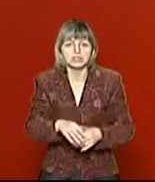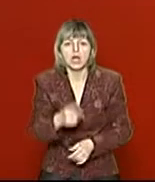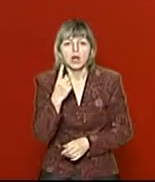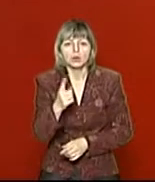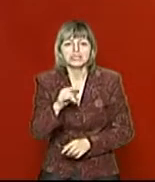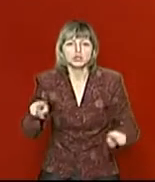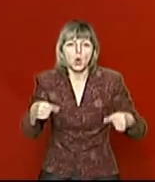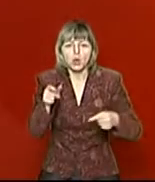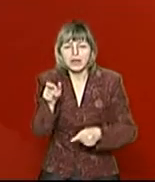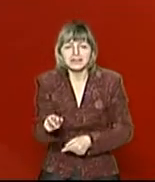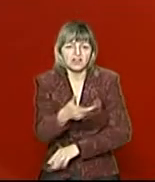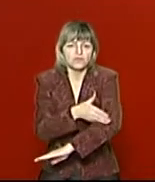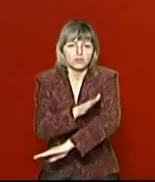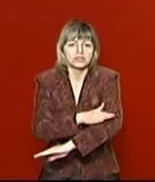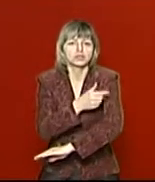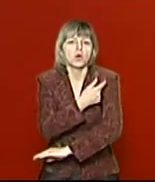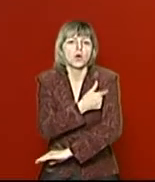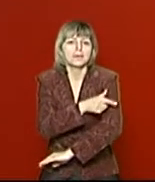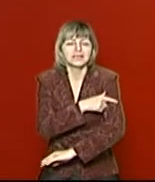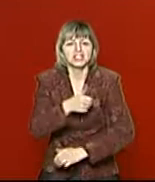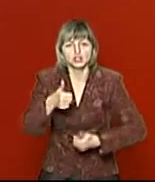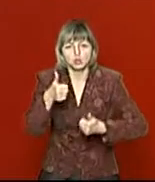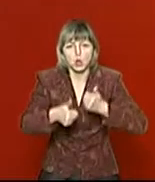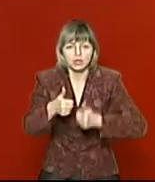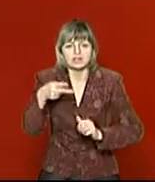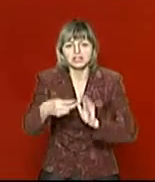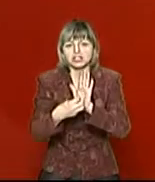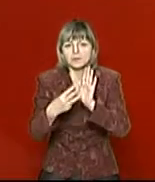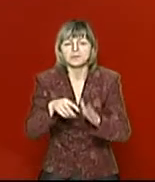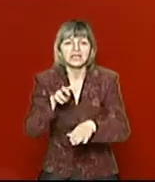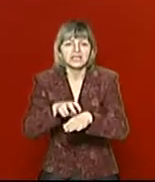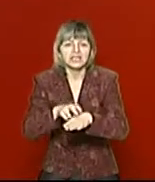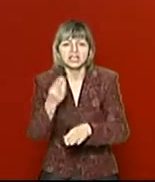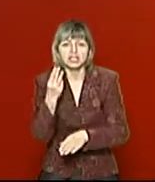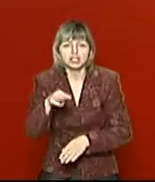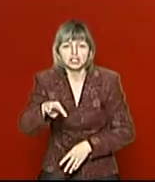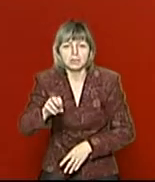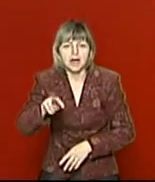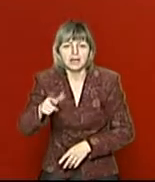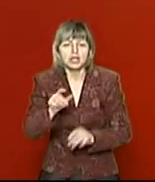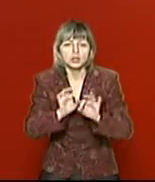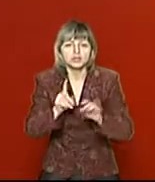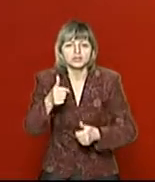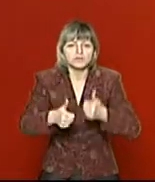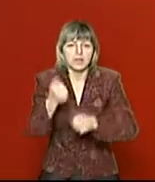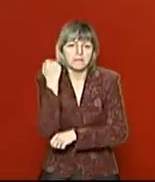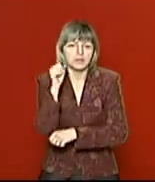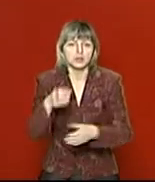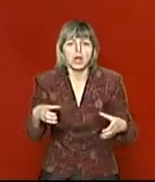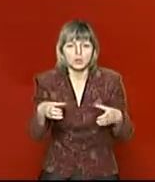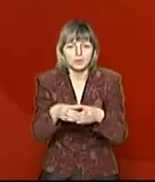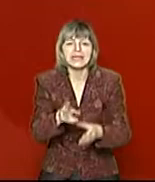Один з організаторів Волинського медичного ралі 2018, лікар Володимир Шмаль, розповів, що у змаганнях перемогла